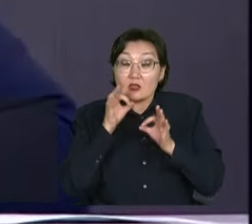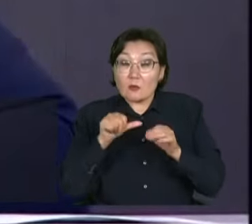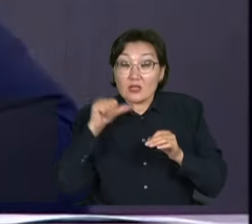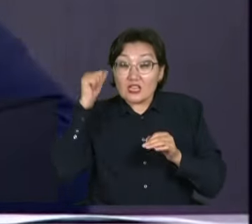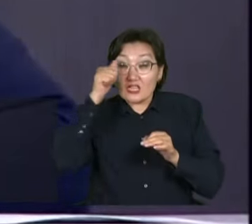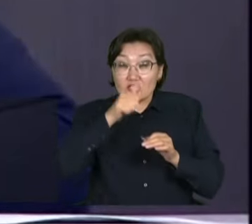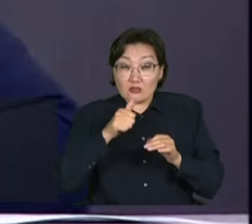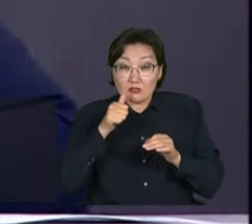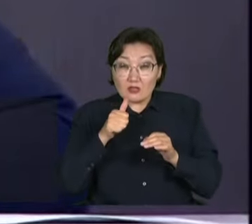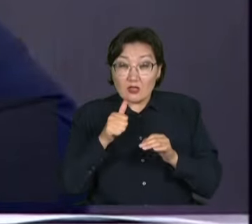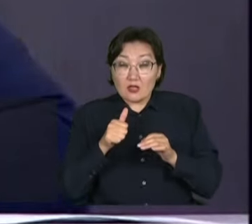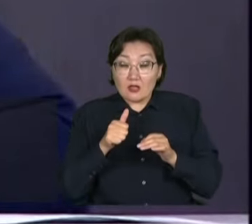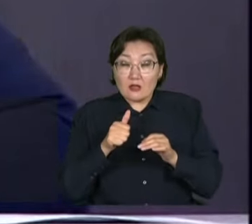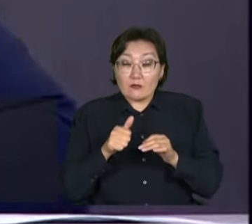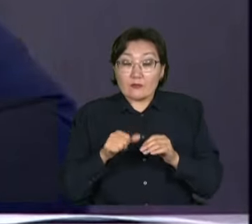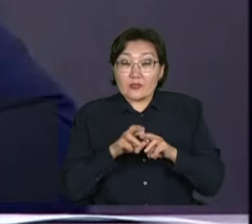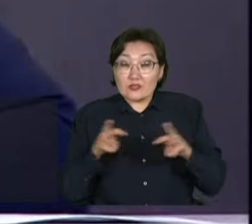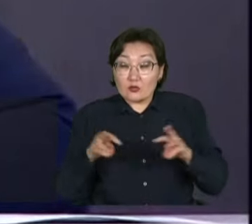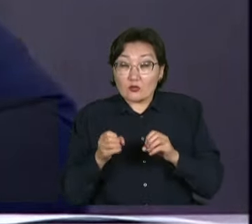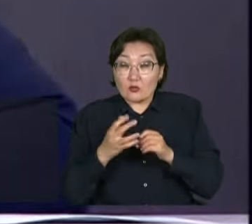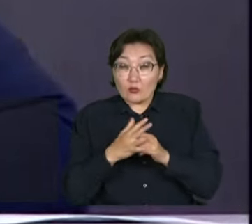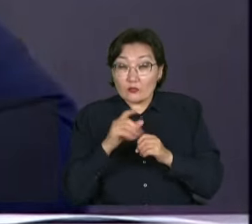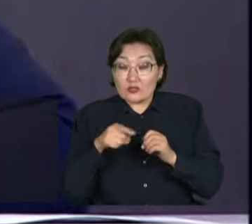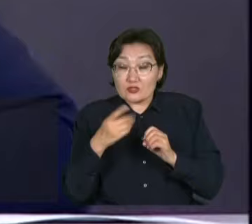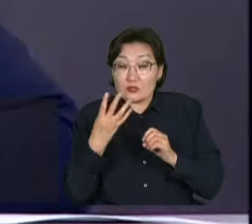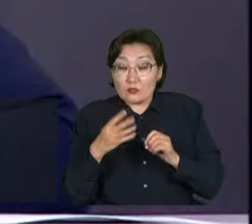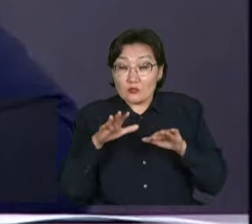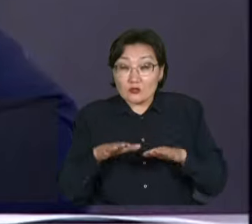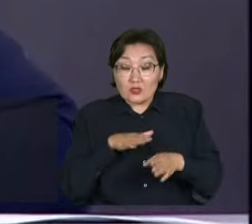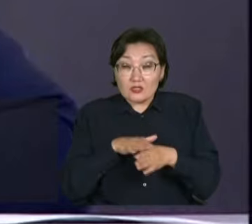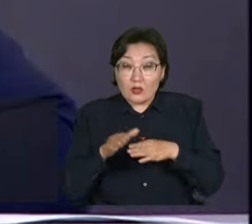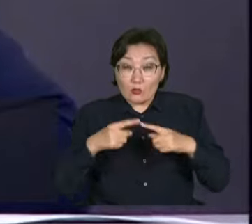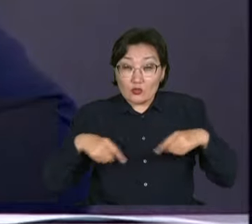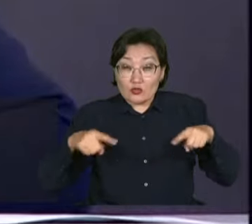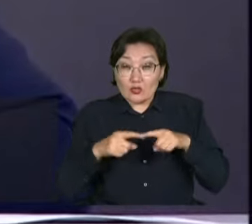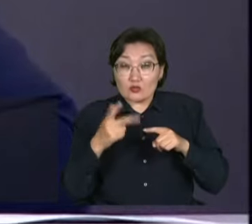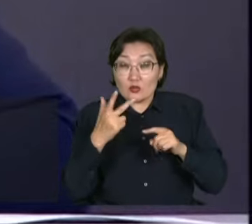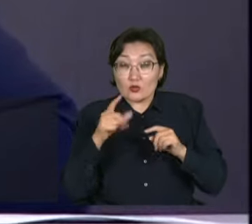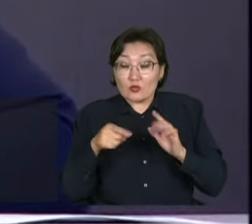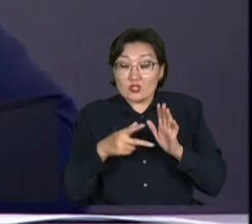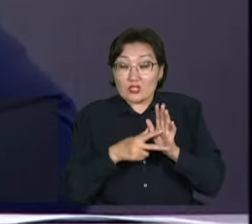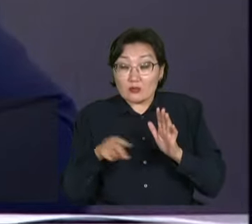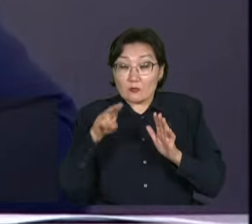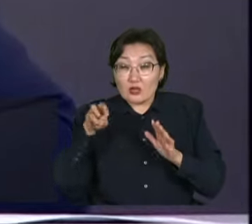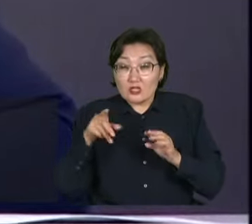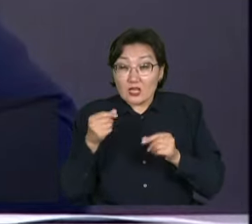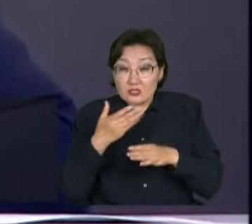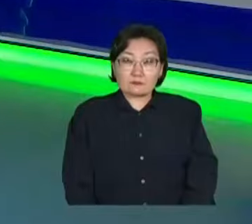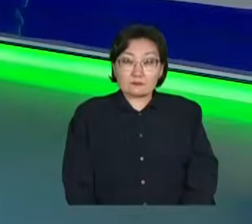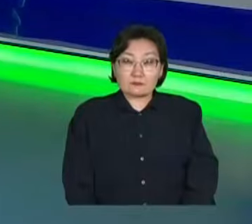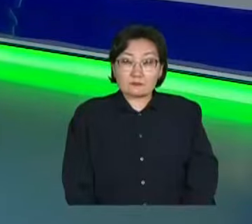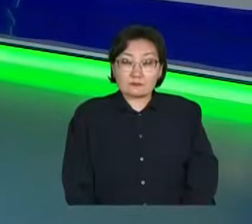жылға министрлік тарапынан 15,4, жергілікті атқарушы органнан 3,8 миллиард қаражат бөлінді.